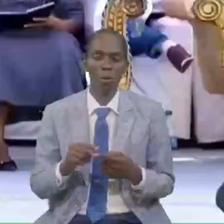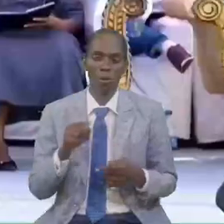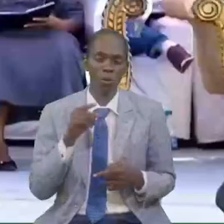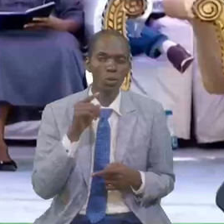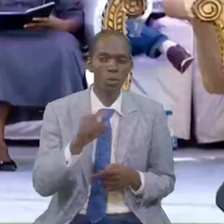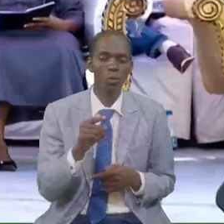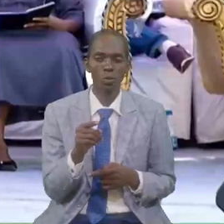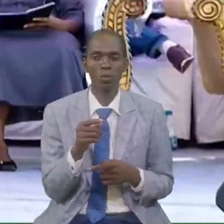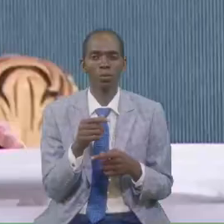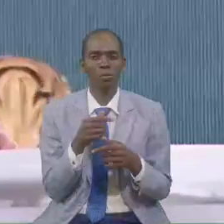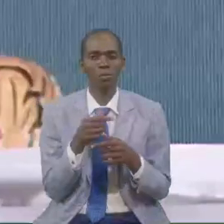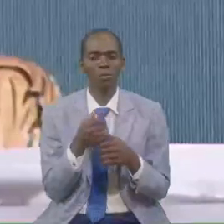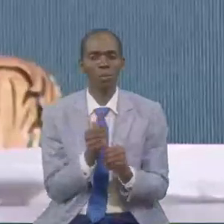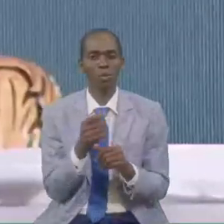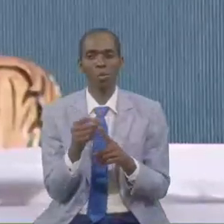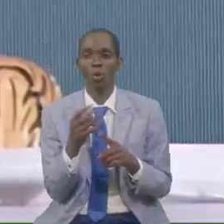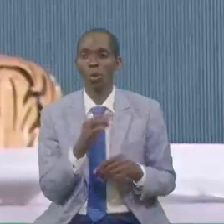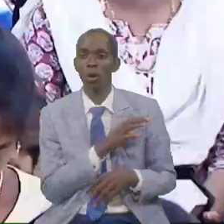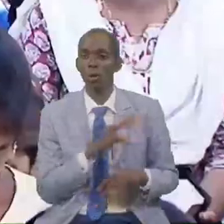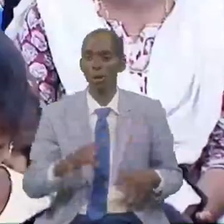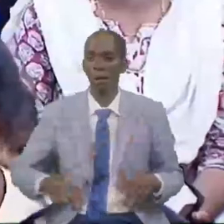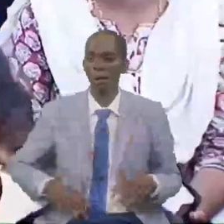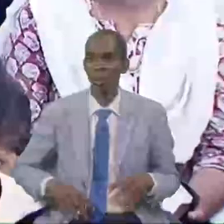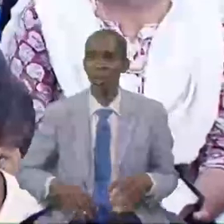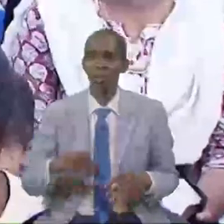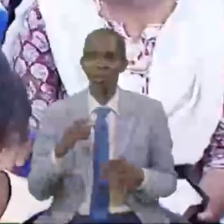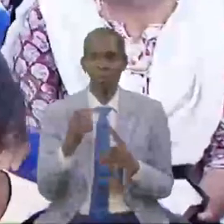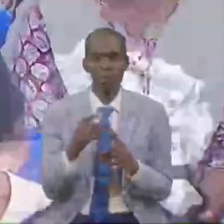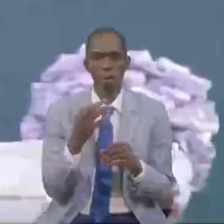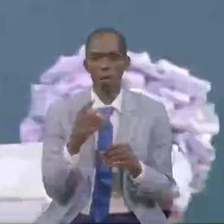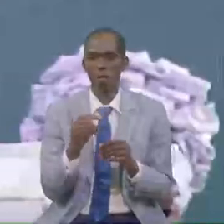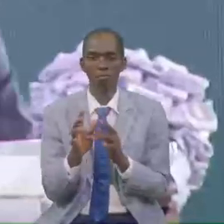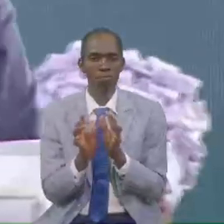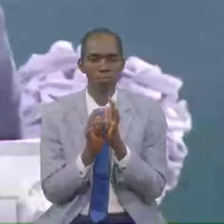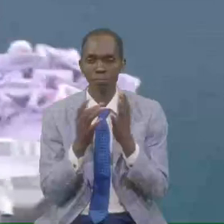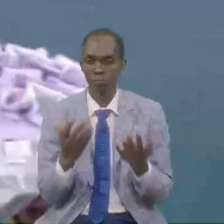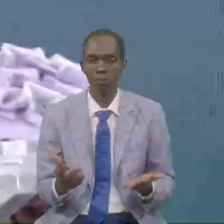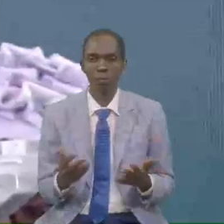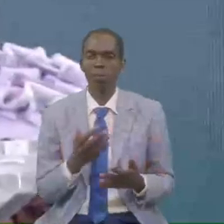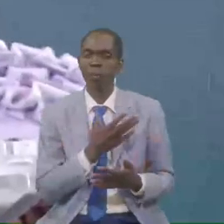Quand vous vous répétez les paroles de Christ, les paroles de la Bible,